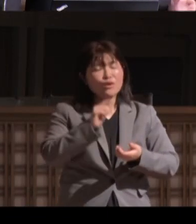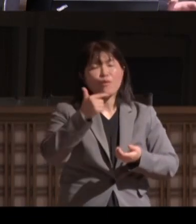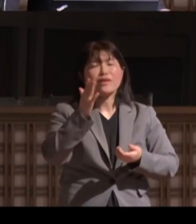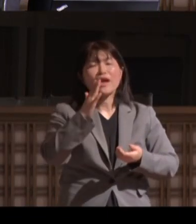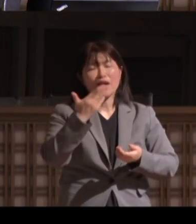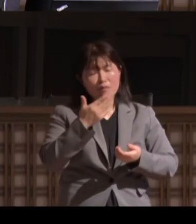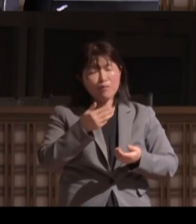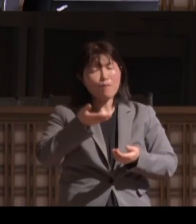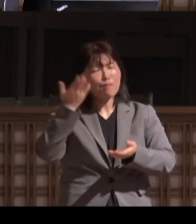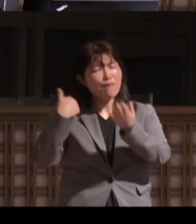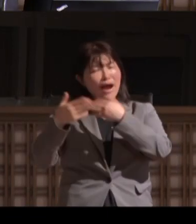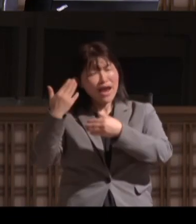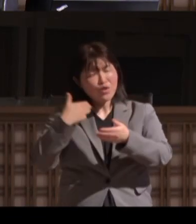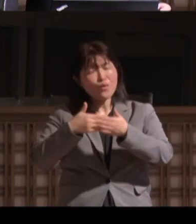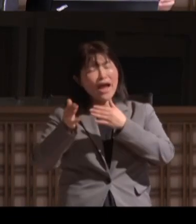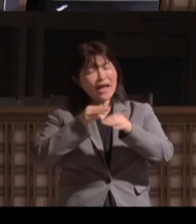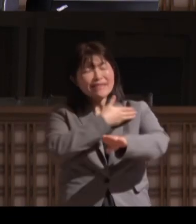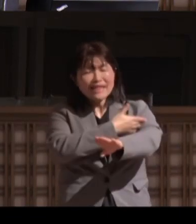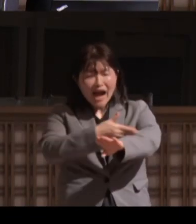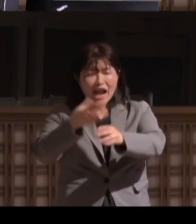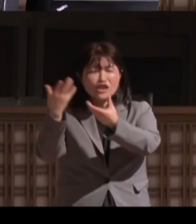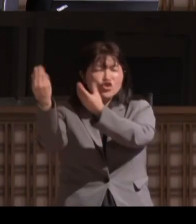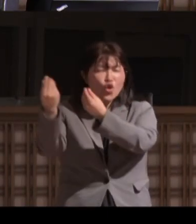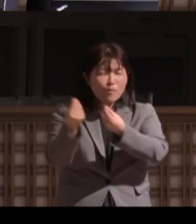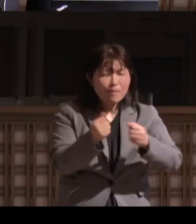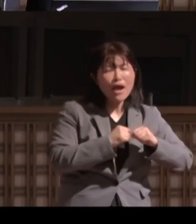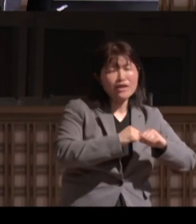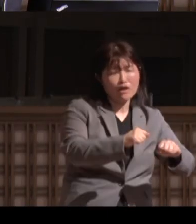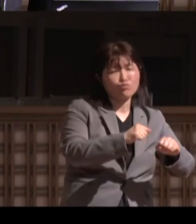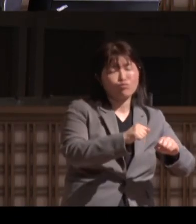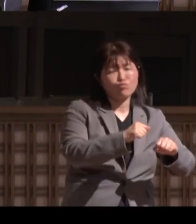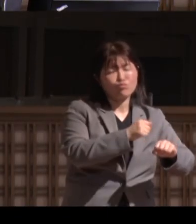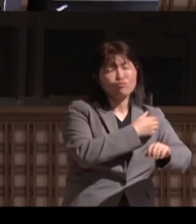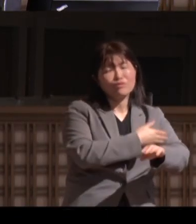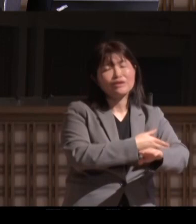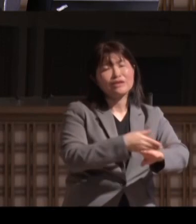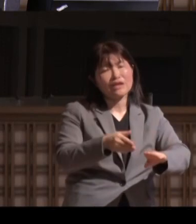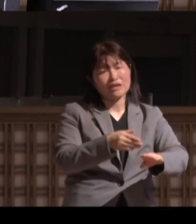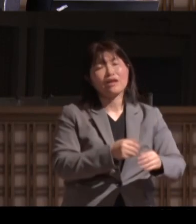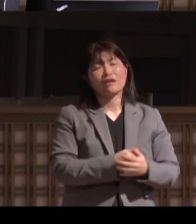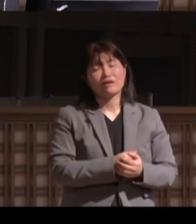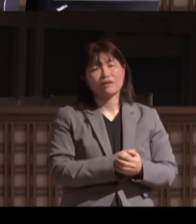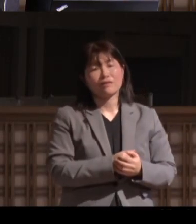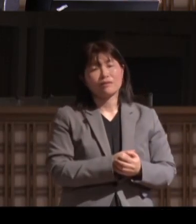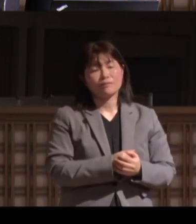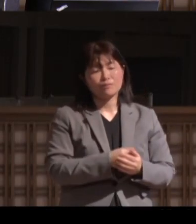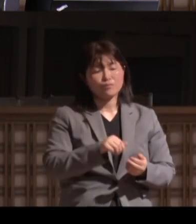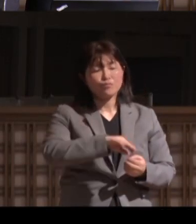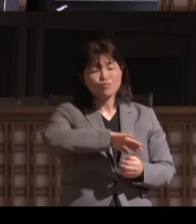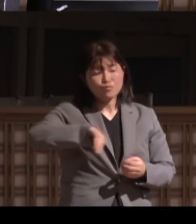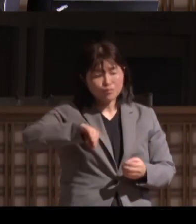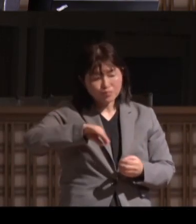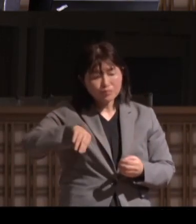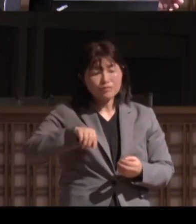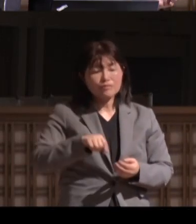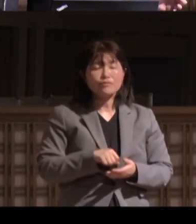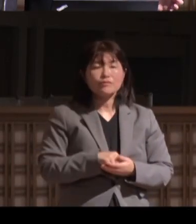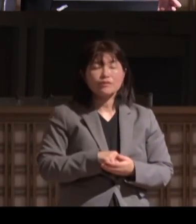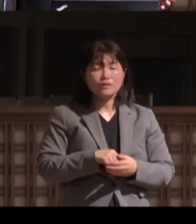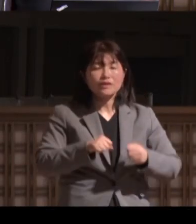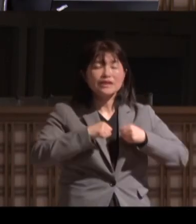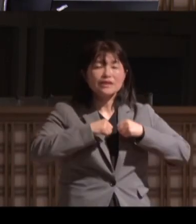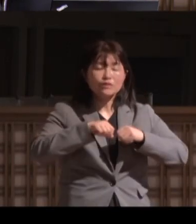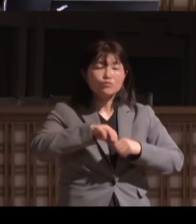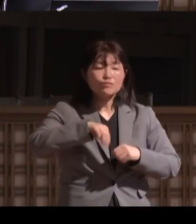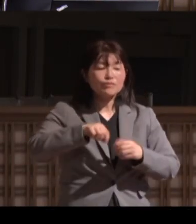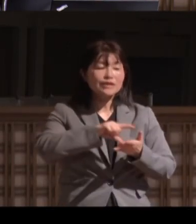どうしてもそういう傾向にあるそれに対して右側の方地域運営組織の方は基本的にはやりたい